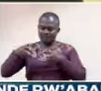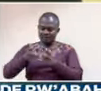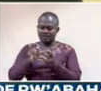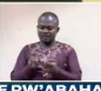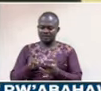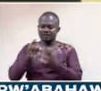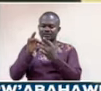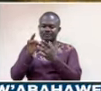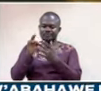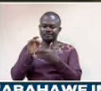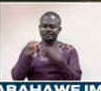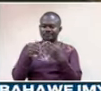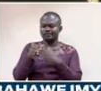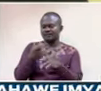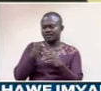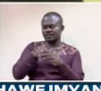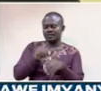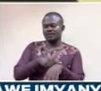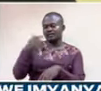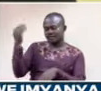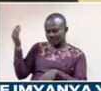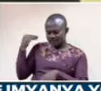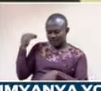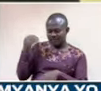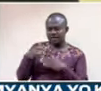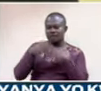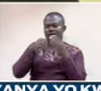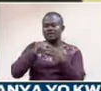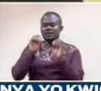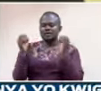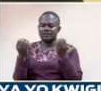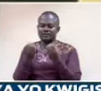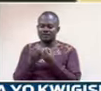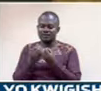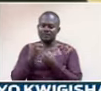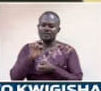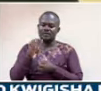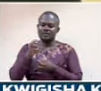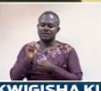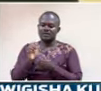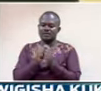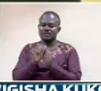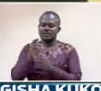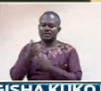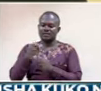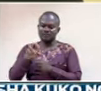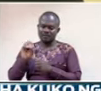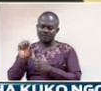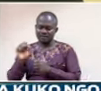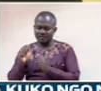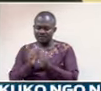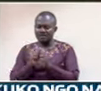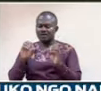bw'umwihariko bavuye muri kiriya gihe bamuzi umuryango wa Rugamba Cipriani na Dafroza umuryango